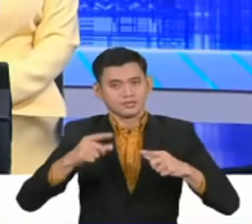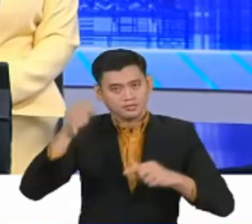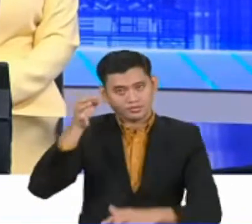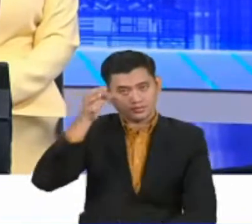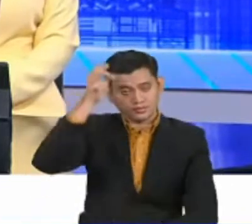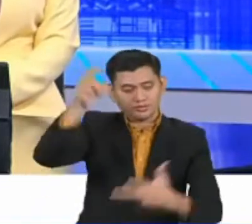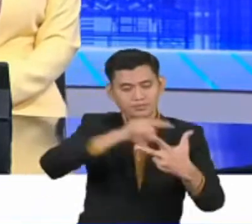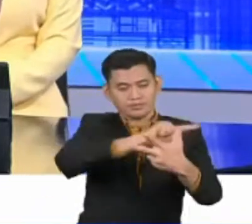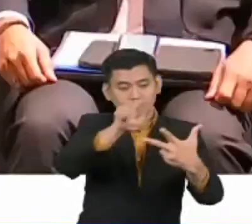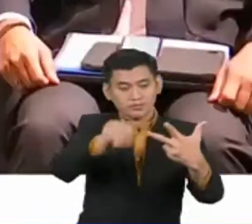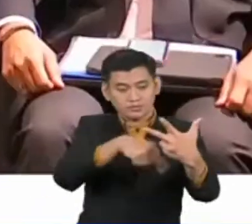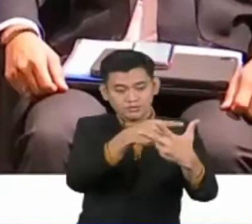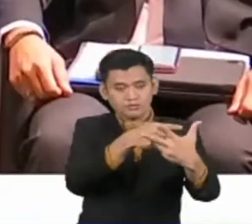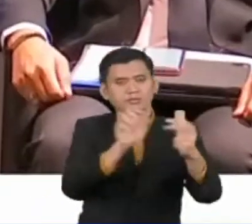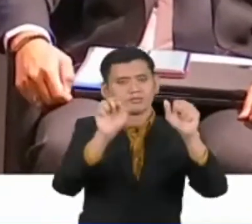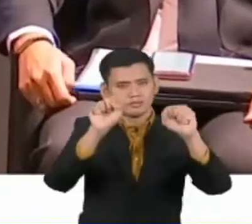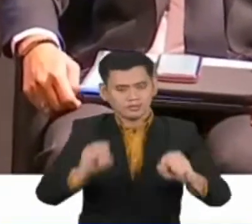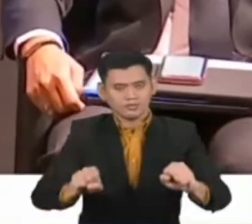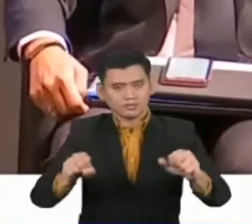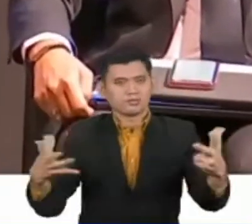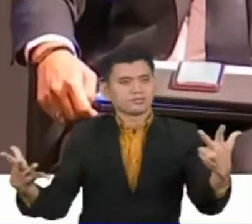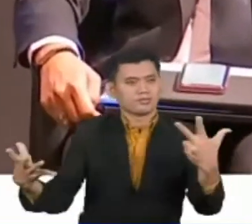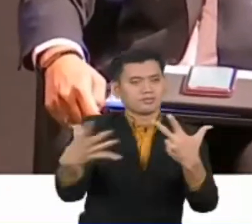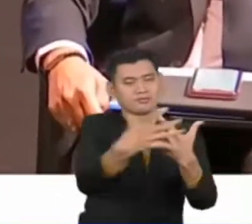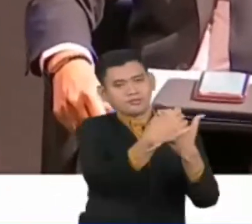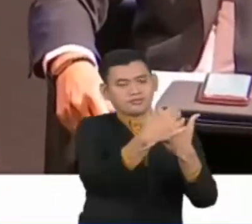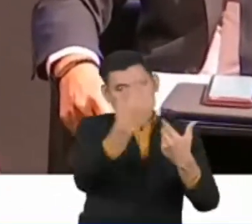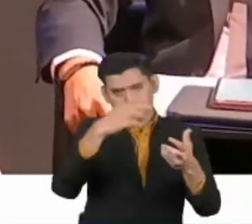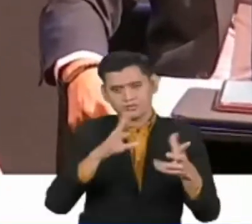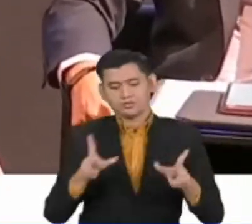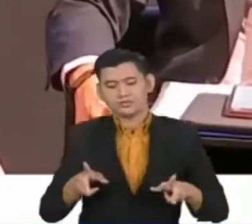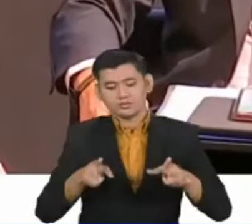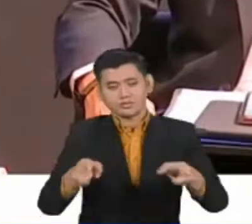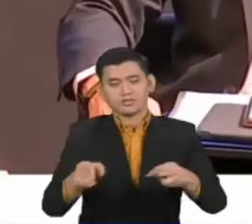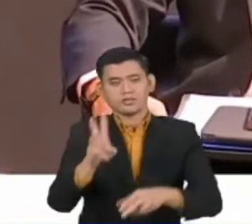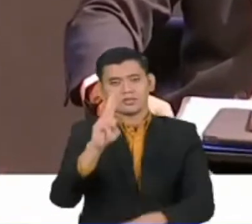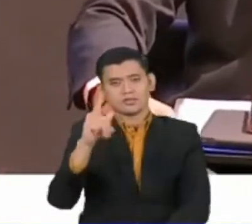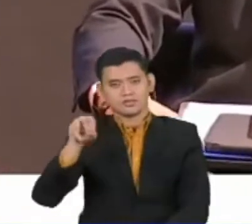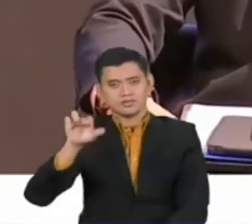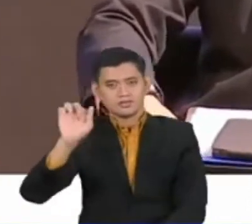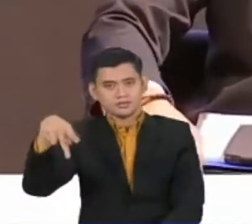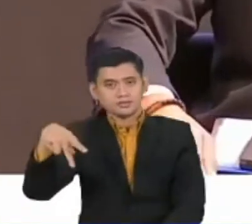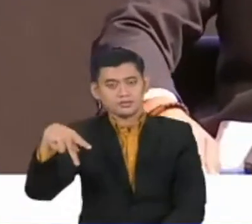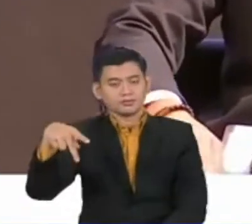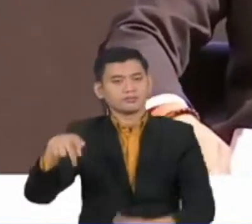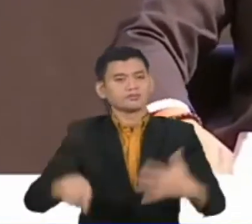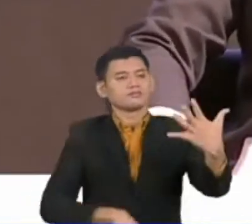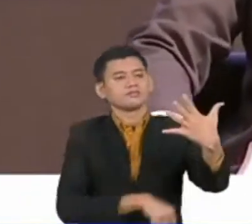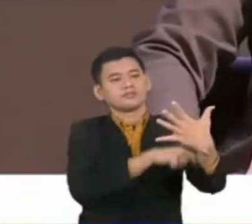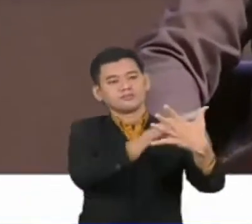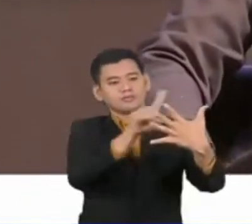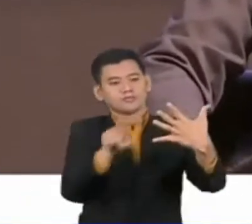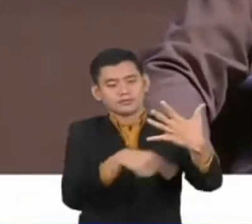hadapan. Sasaran itu mampu dicapai susulan pelancaran inisiatif KWAP Teras 5.